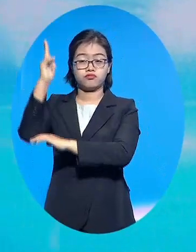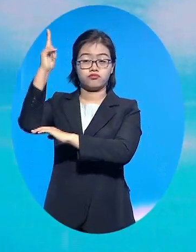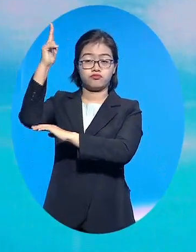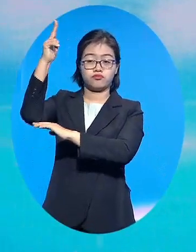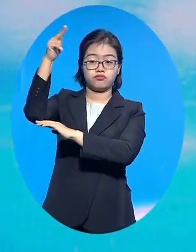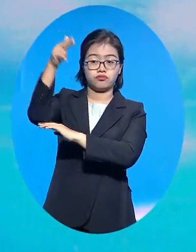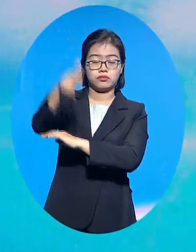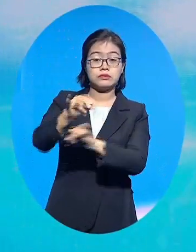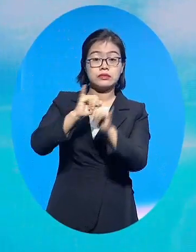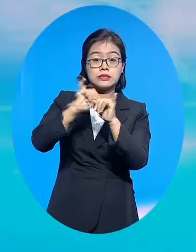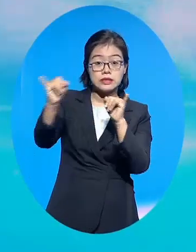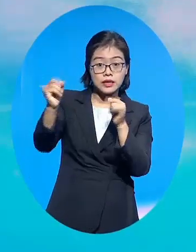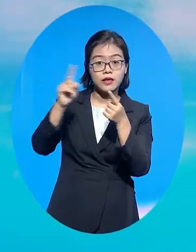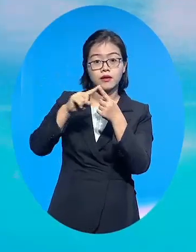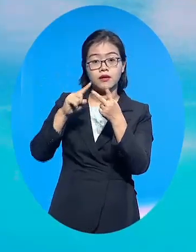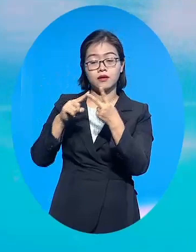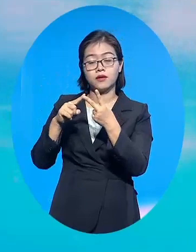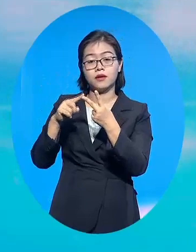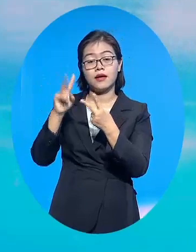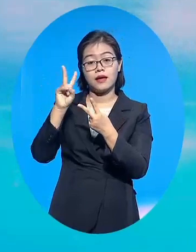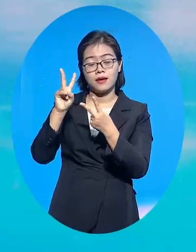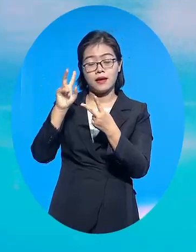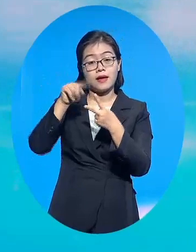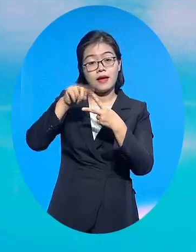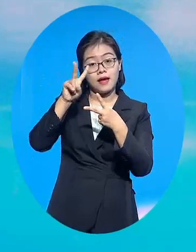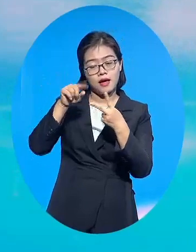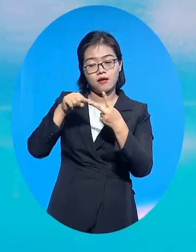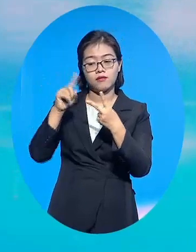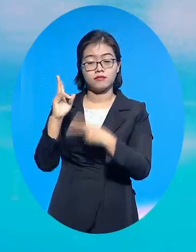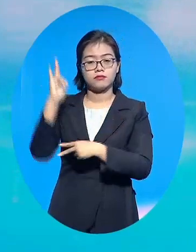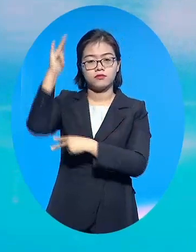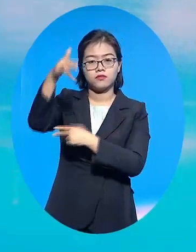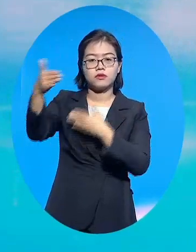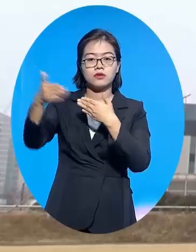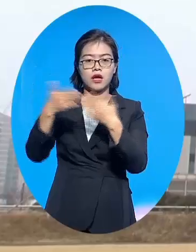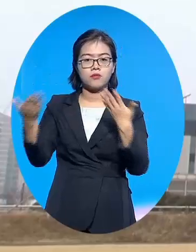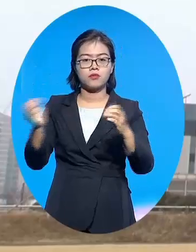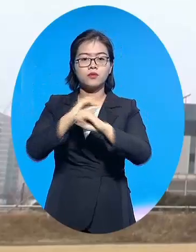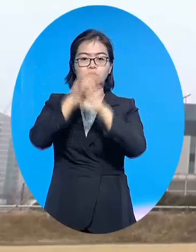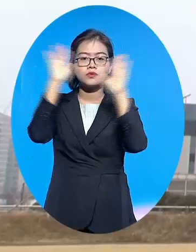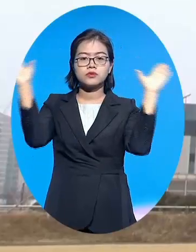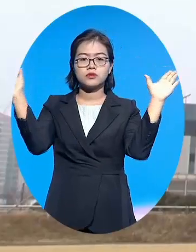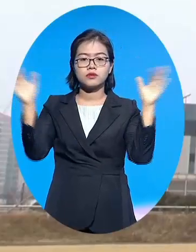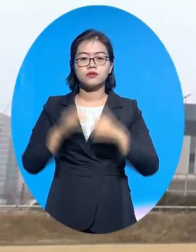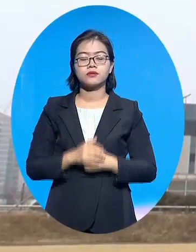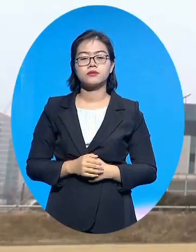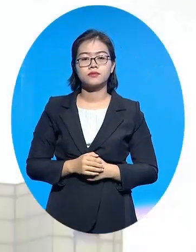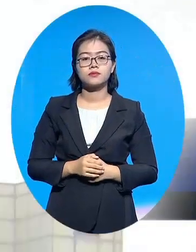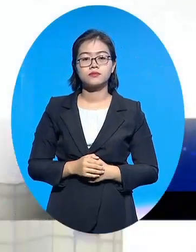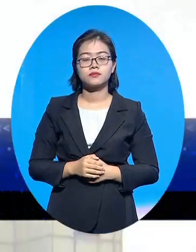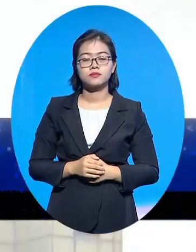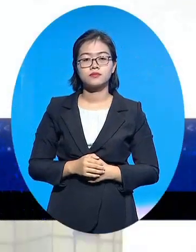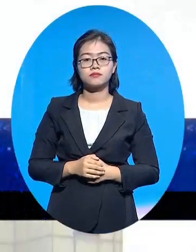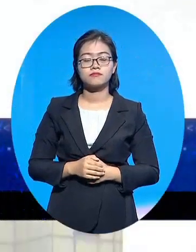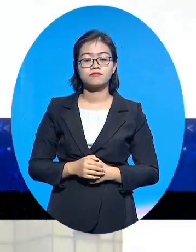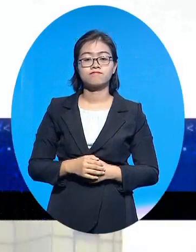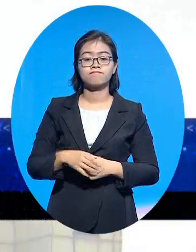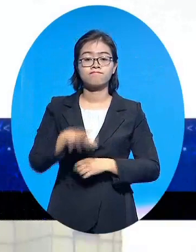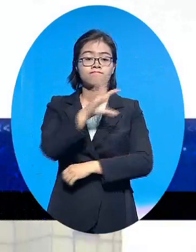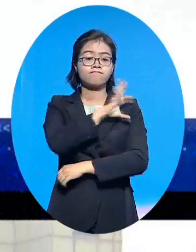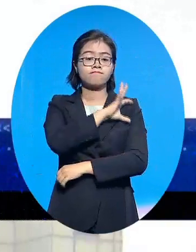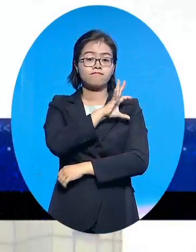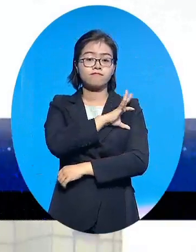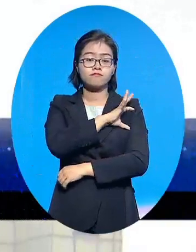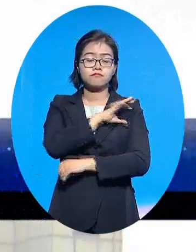đạn đạo tầm ngắn ra vùng biển phía đông bán đảo Triều Tiên Trong Sáng nay hãng thông tấn Hàn Quốc John happ